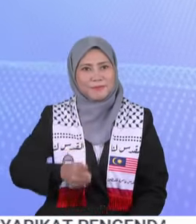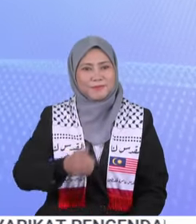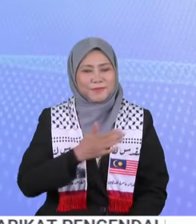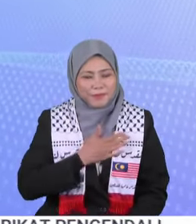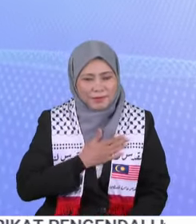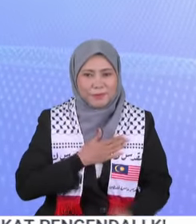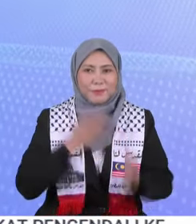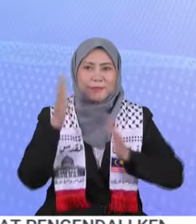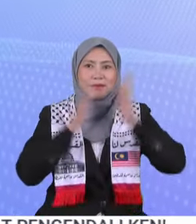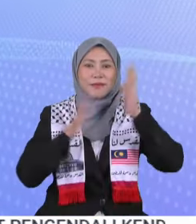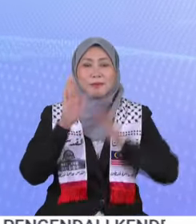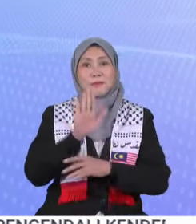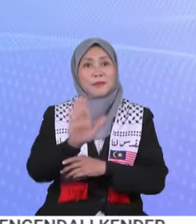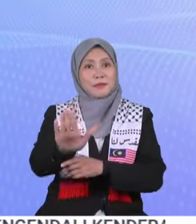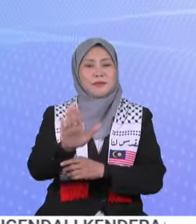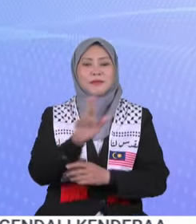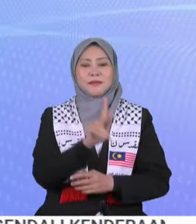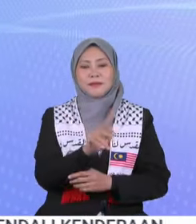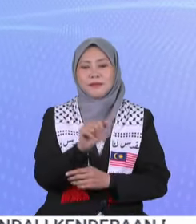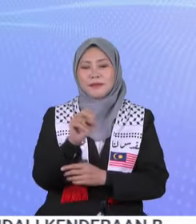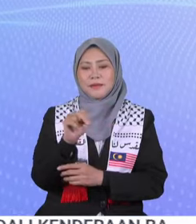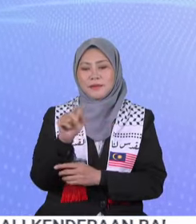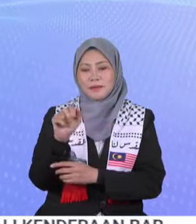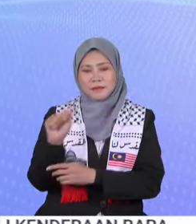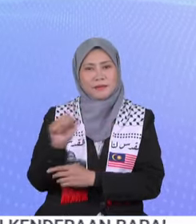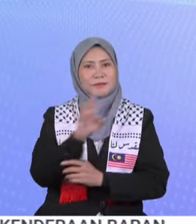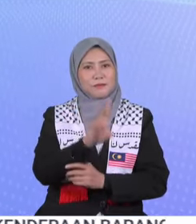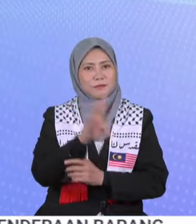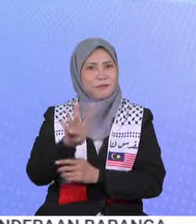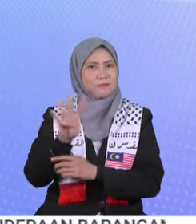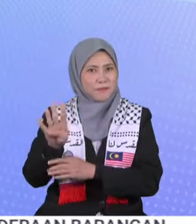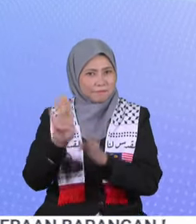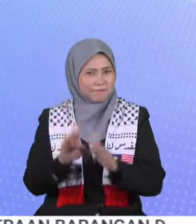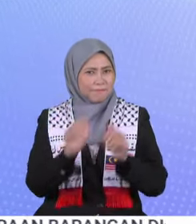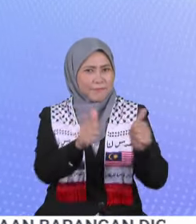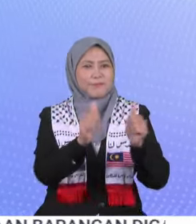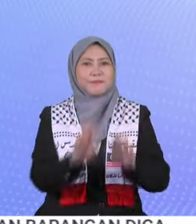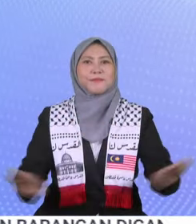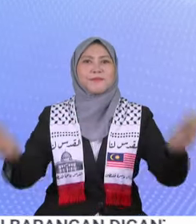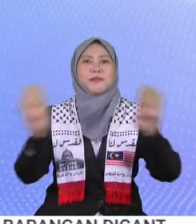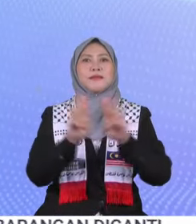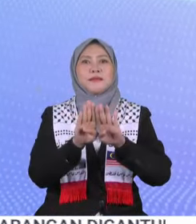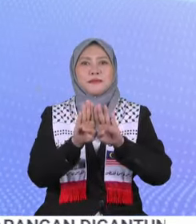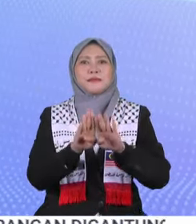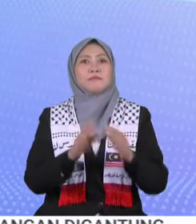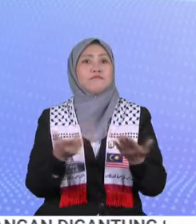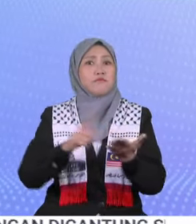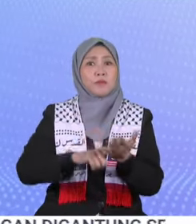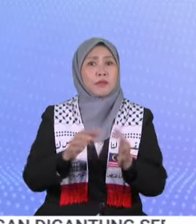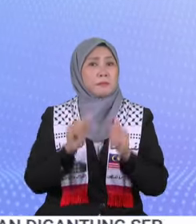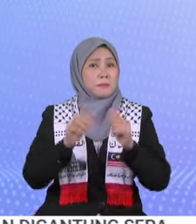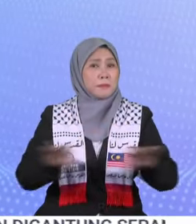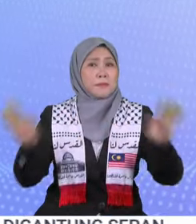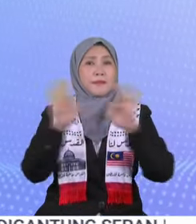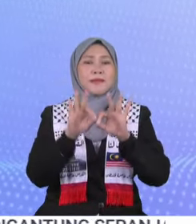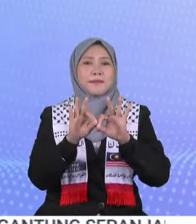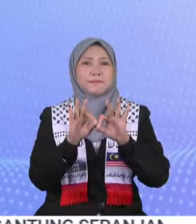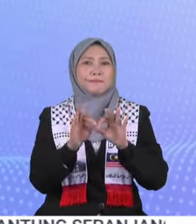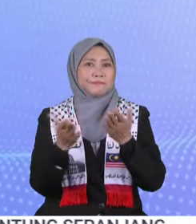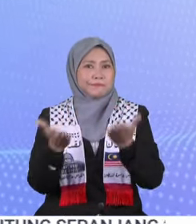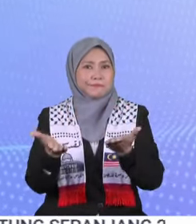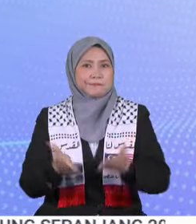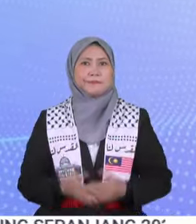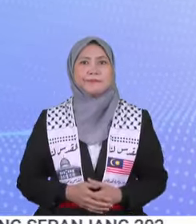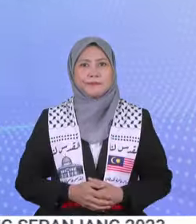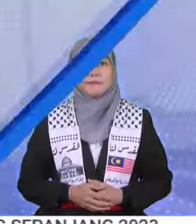Assalamualaikum, salam Malaysia. Madhani Kanta 744 mendahului berita. Dimulakan dengan rangkuman laporan utama dalam segmen